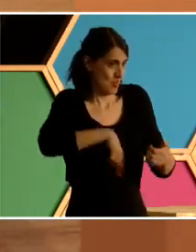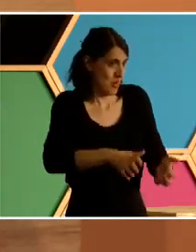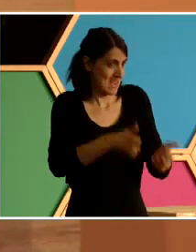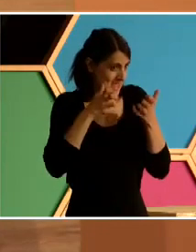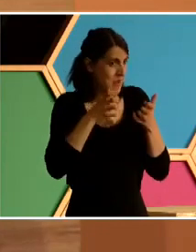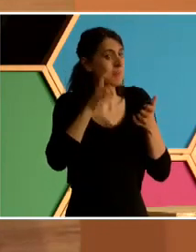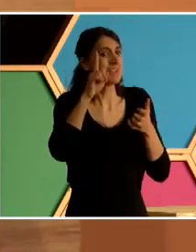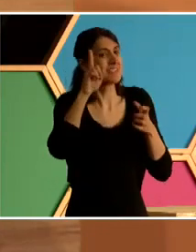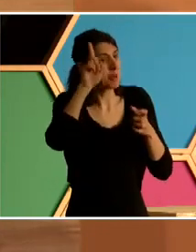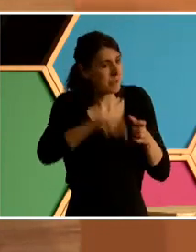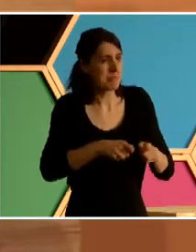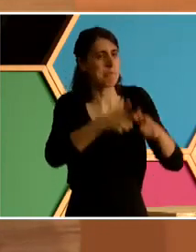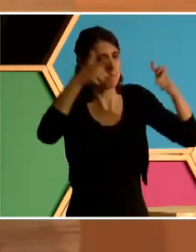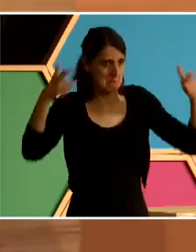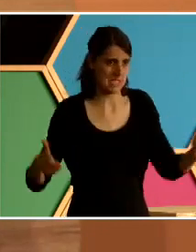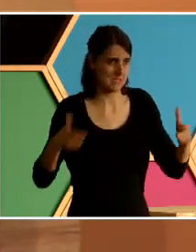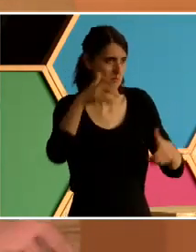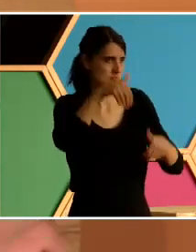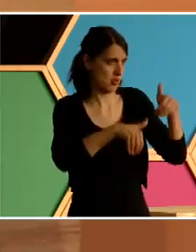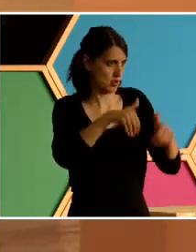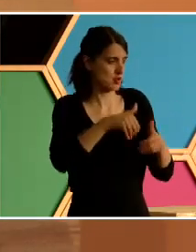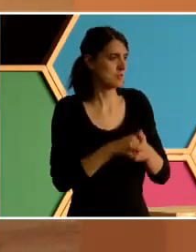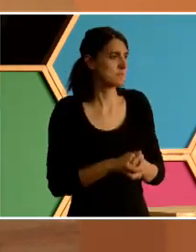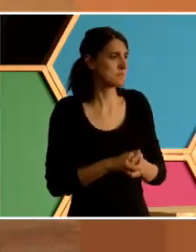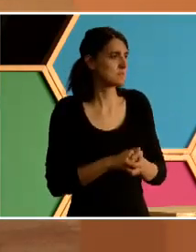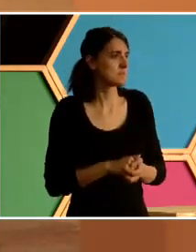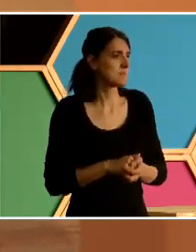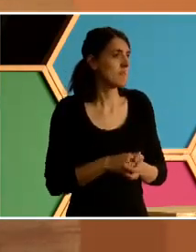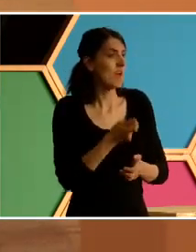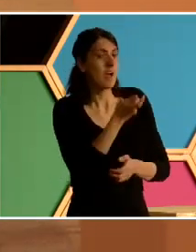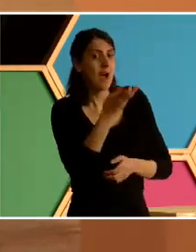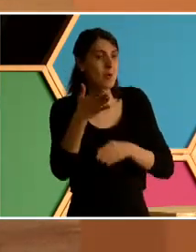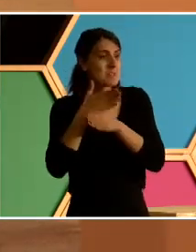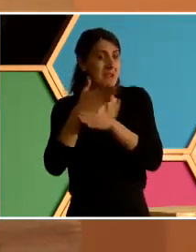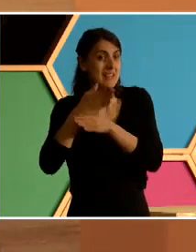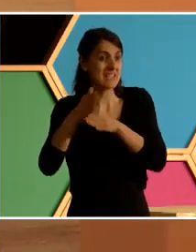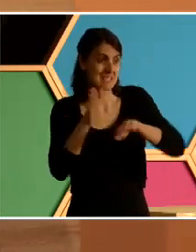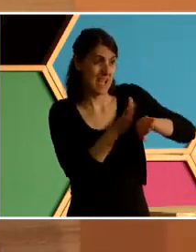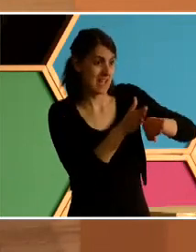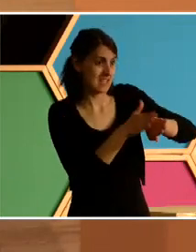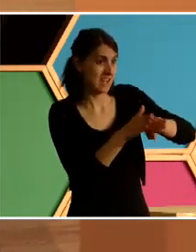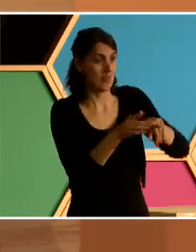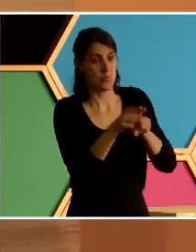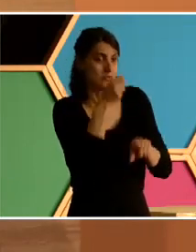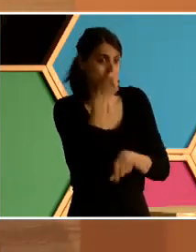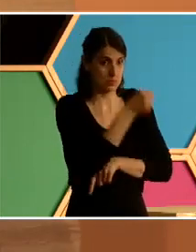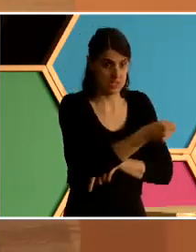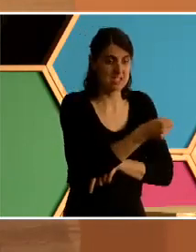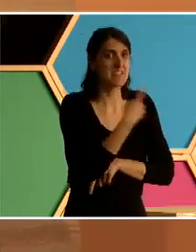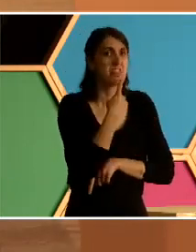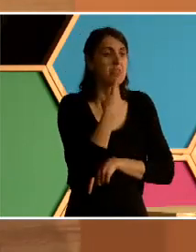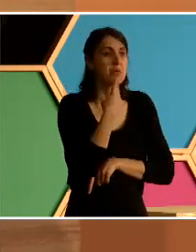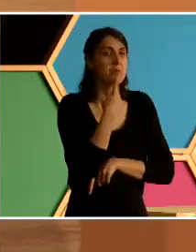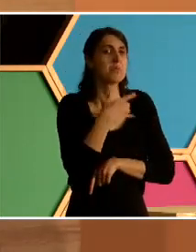un govern progressista en aquesta ciutat, no? Em sembla trist que encara hi hagin forces d'esquerres en aquesta ciutat, com el Partit Socialista, que diu que